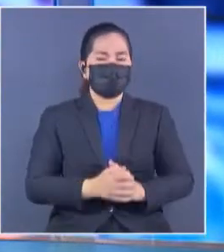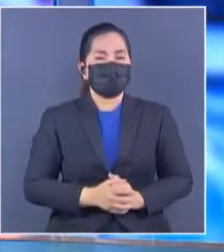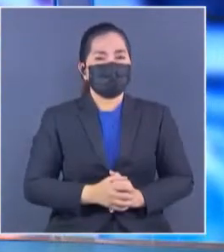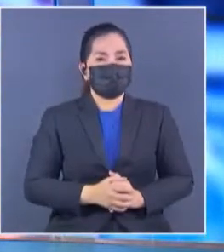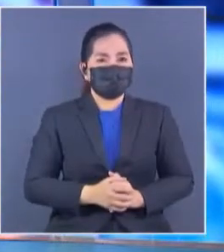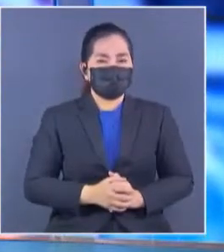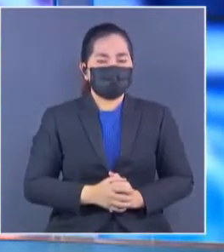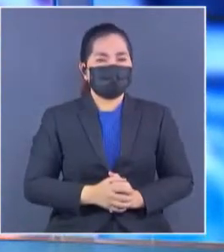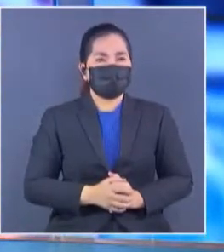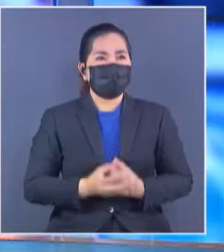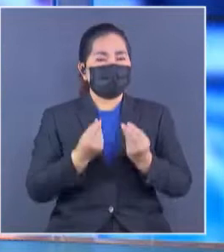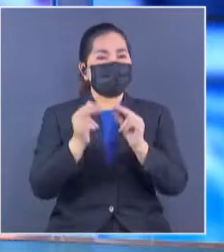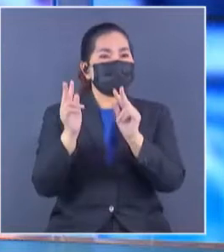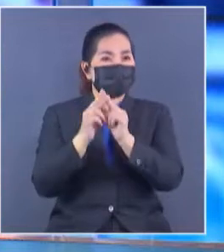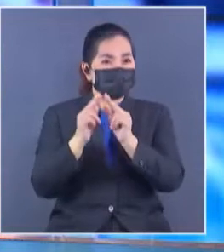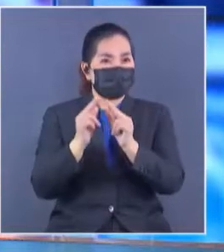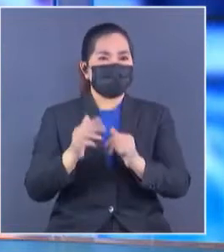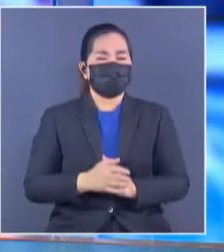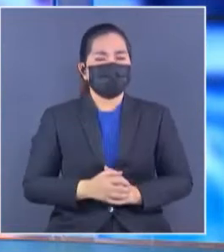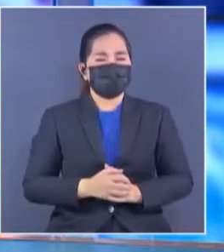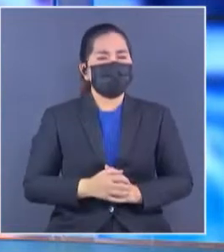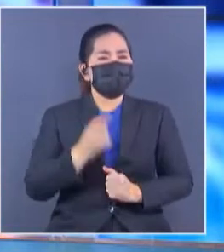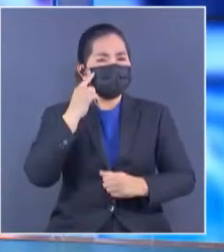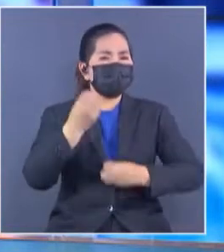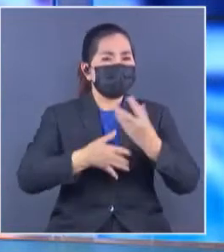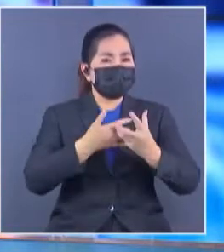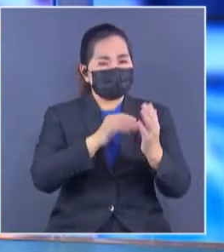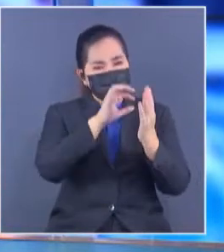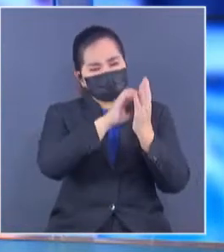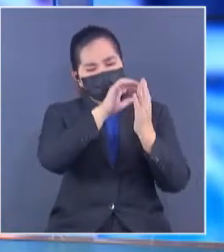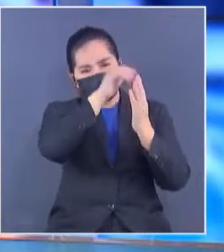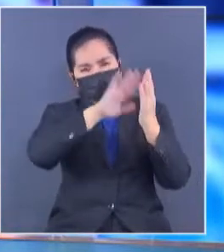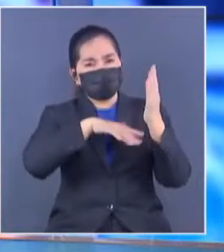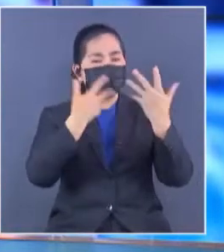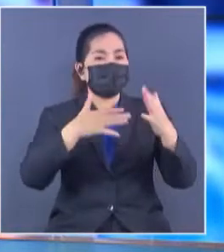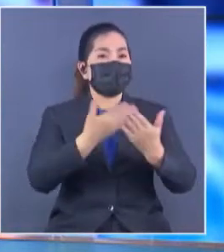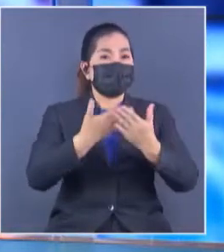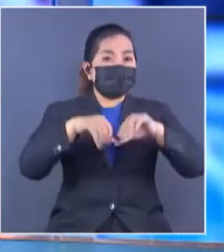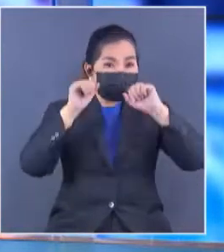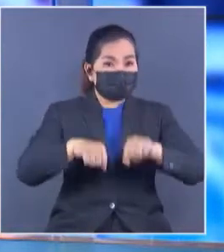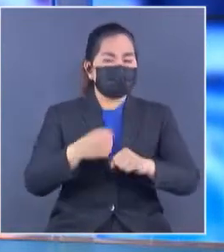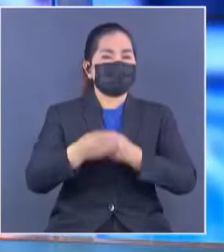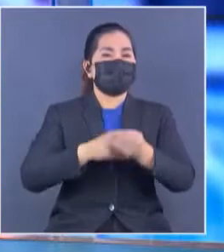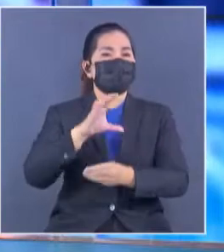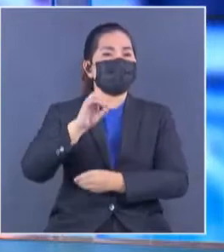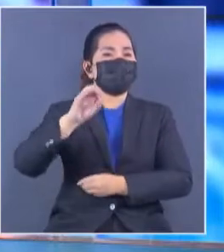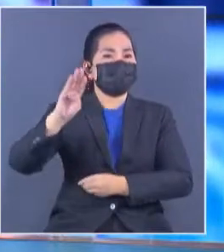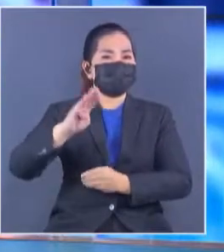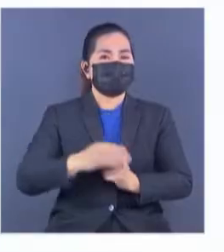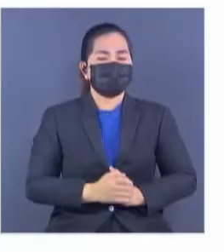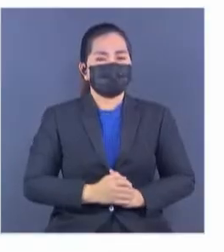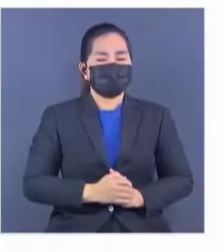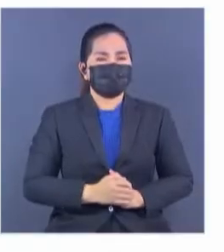รวมถึงเลข3ตัวเนี่ยนะครับปรากฏว่าไปรับฟังความคิดเห็น5ภาคเรียบร้อยเคาะราคาแล้วขาย50บาทครับ